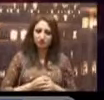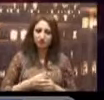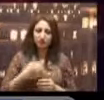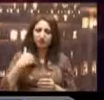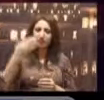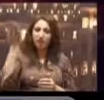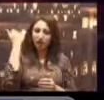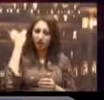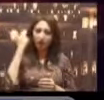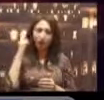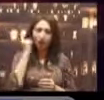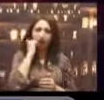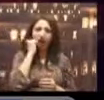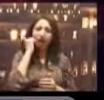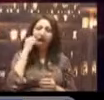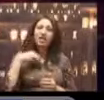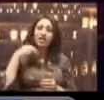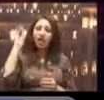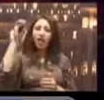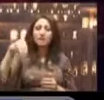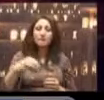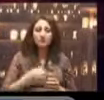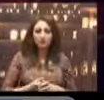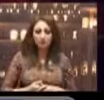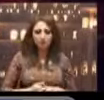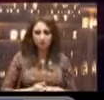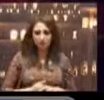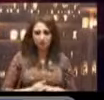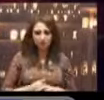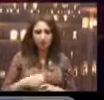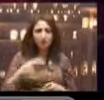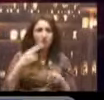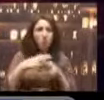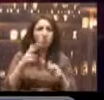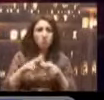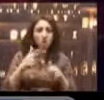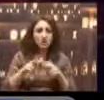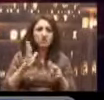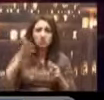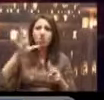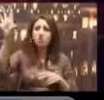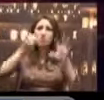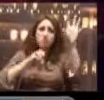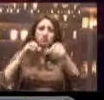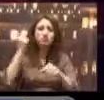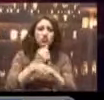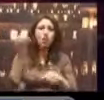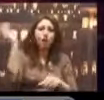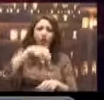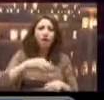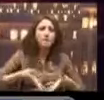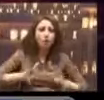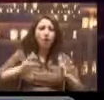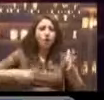السطحي وجانب لعب الكوره نفسه. يعني اي ممثل ممكن تجيبه تصوره بيلعب كوره،